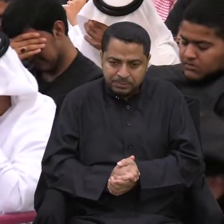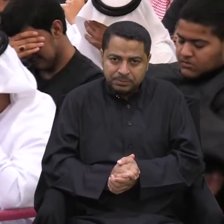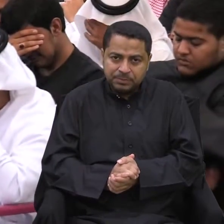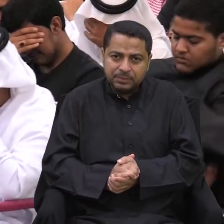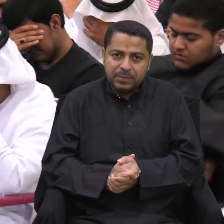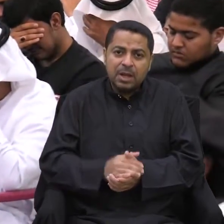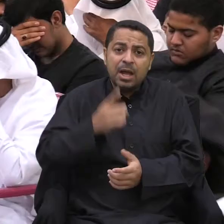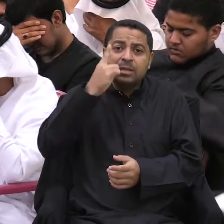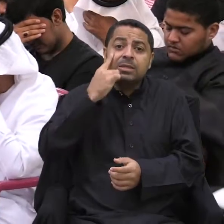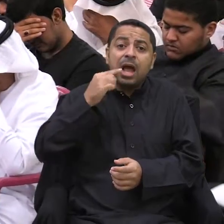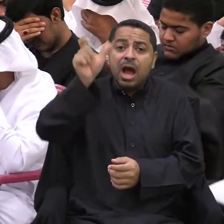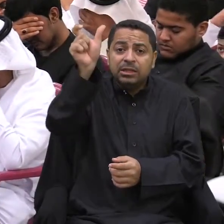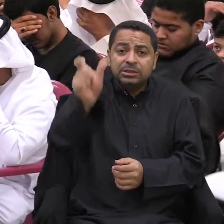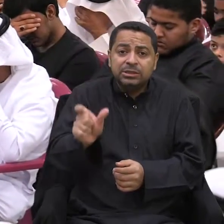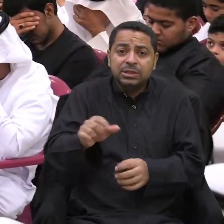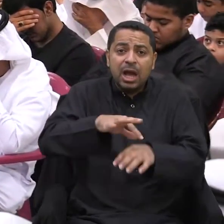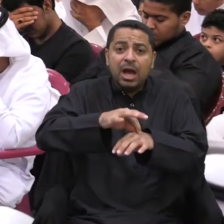كل حي